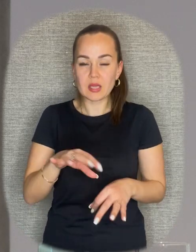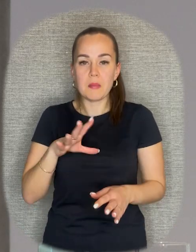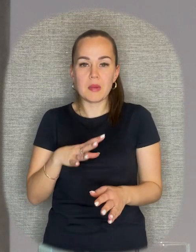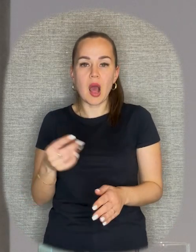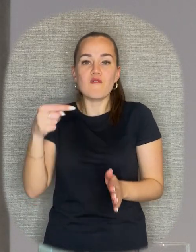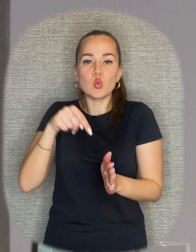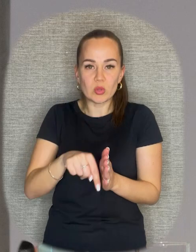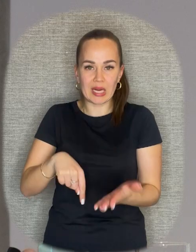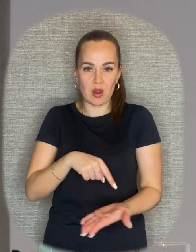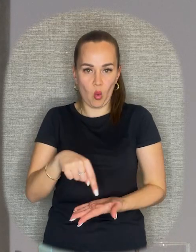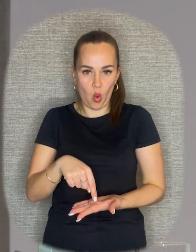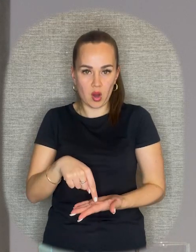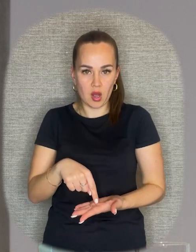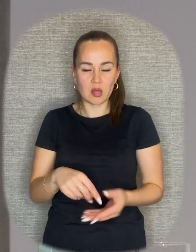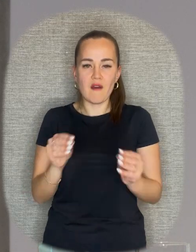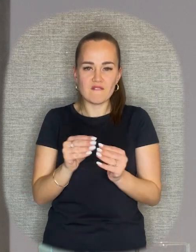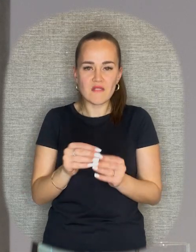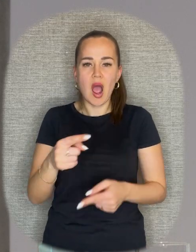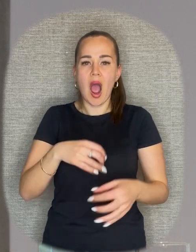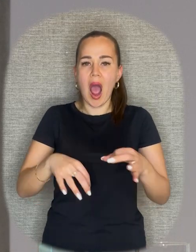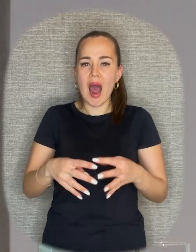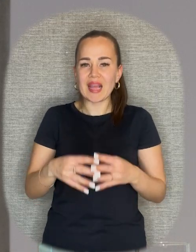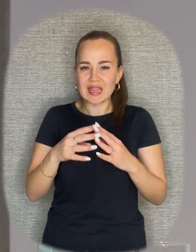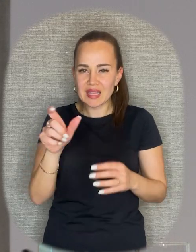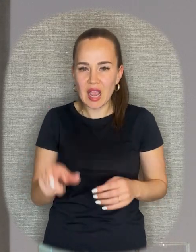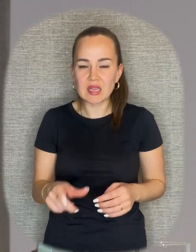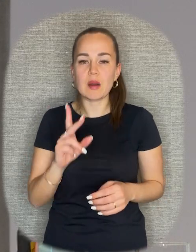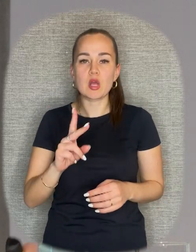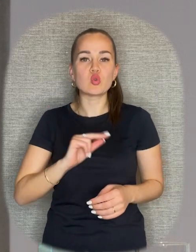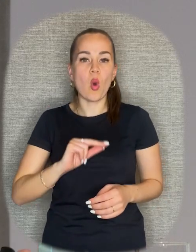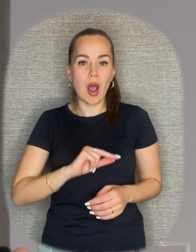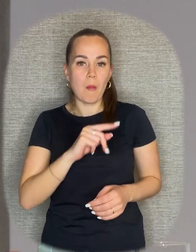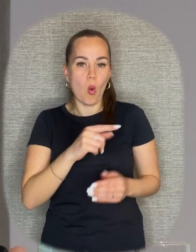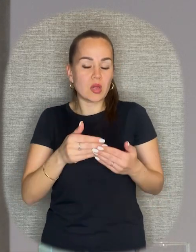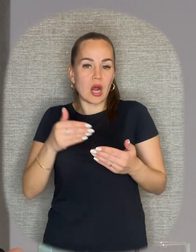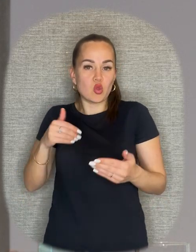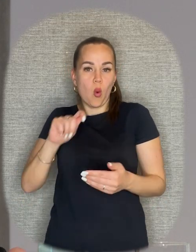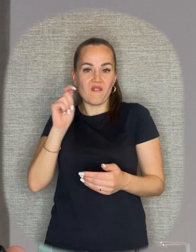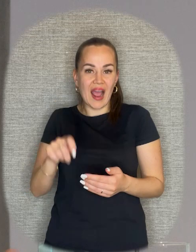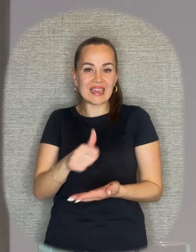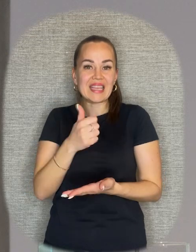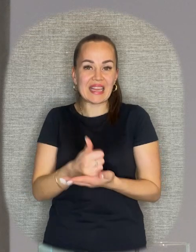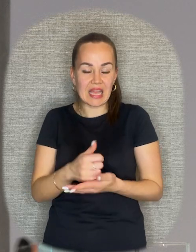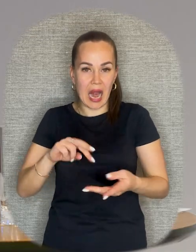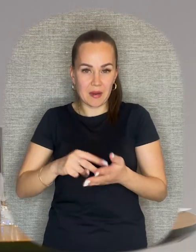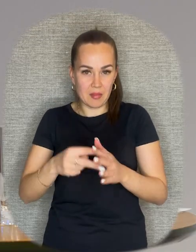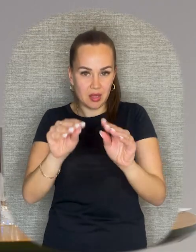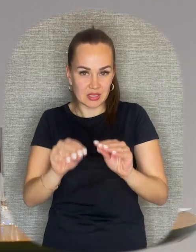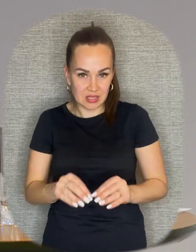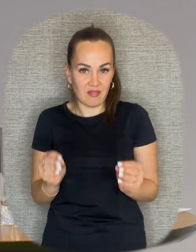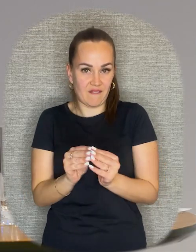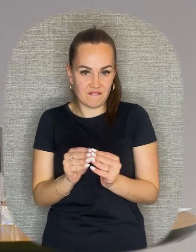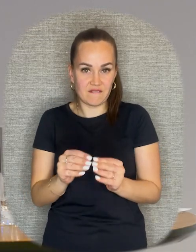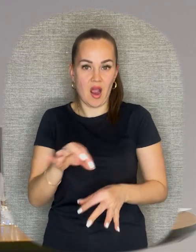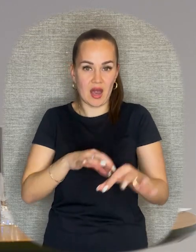над проектами велась внутри самого города теми же архитекторами которы работали над генеральным планом до войны в годы